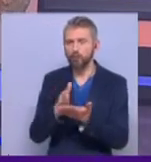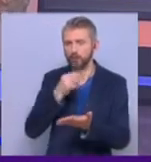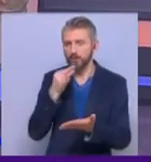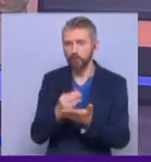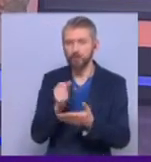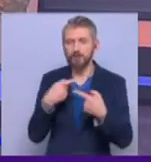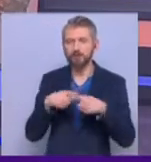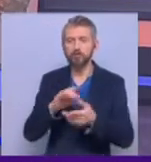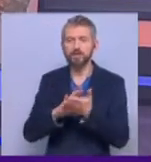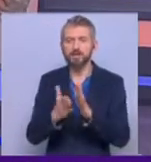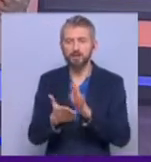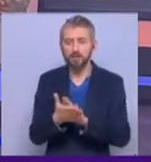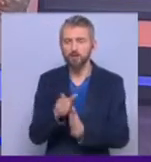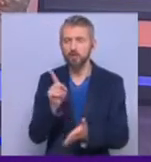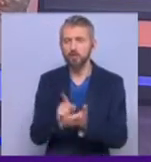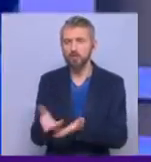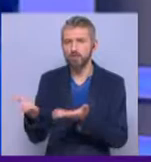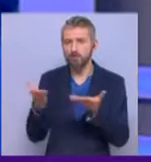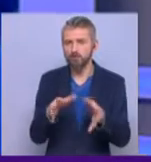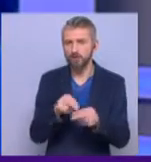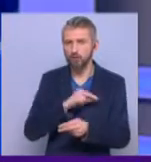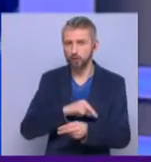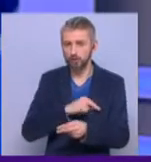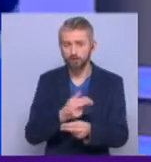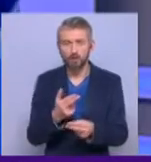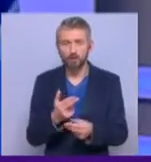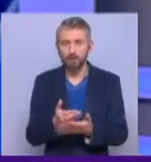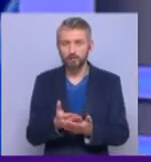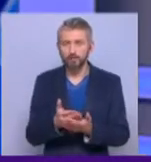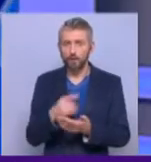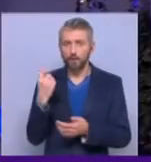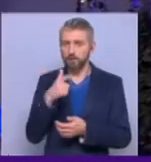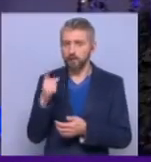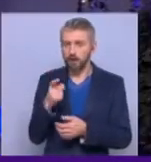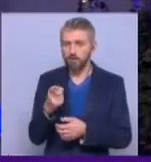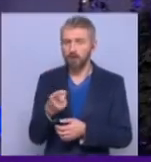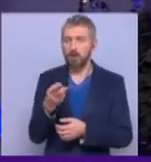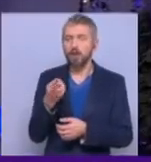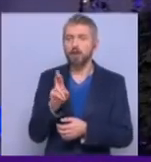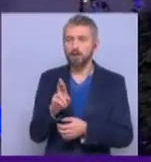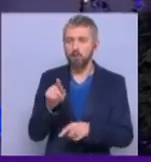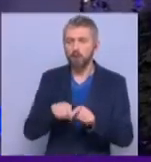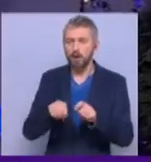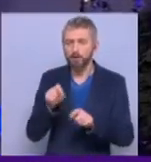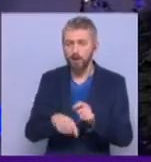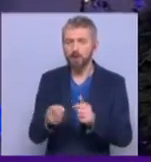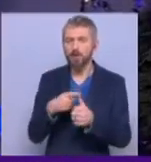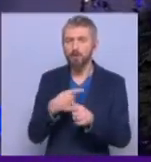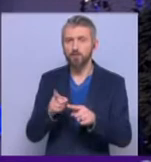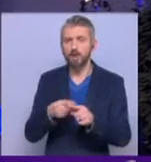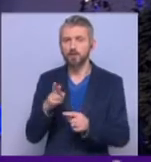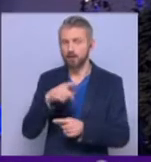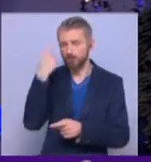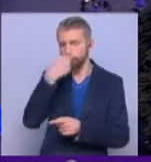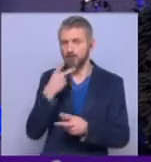відповідальність за технічне стояння, должны приглашати сотрудника. Ну, так я ж кажу, що это, принципі, одно і друге одразу. Для проверки, ну, во-первых, это для личной